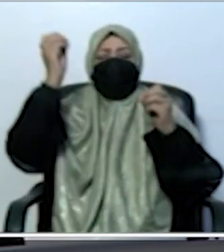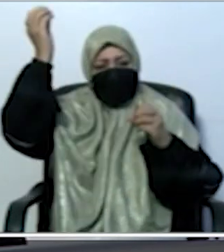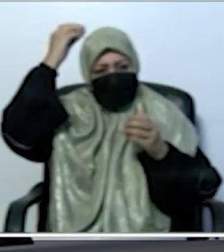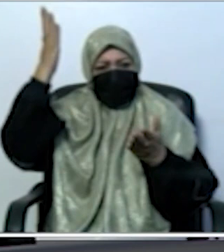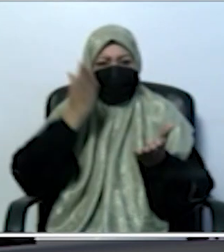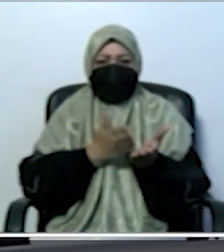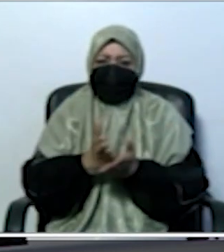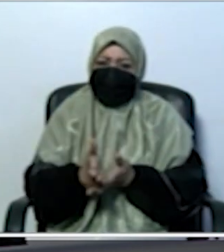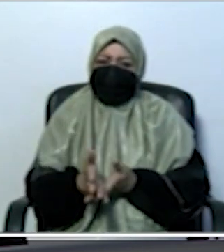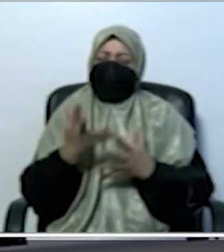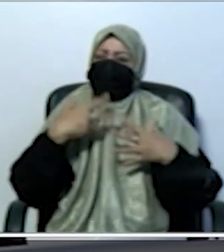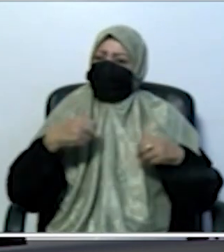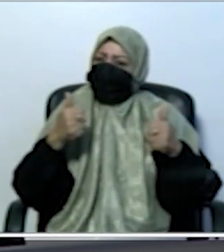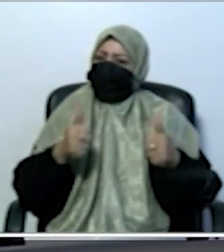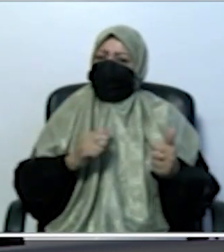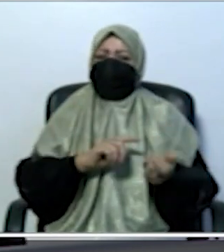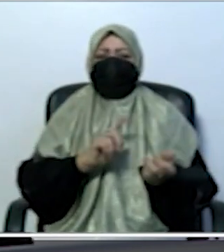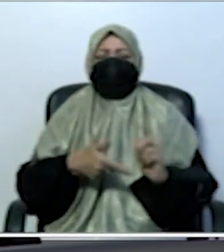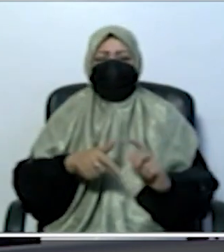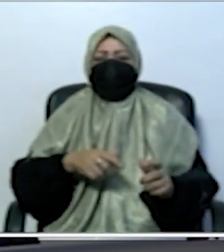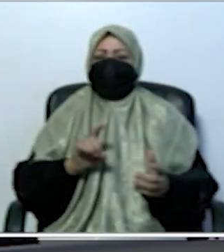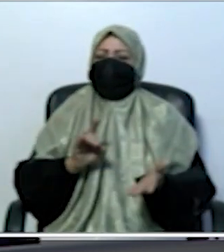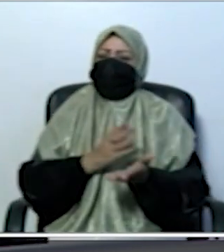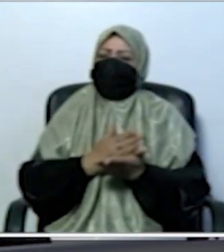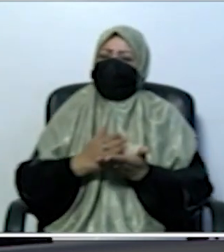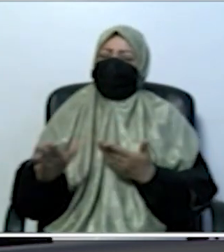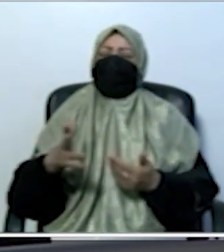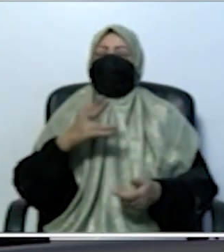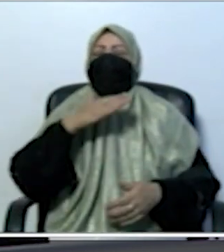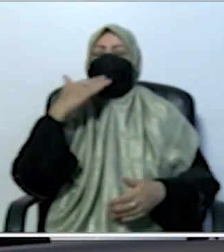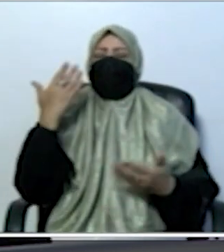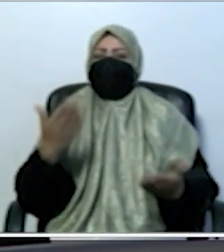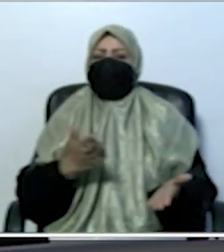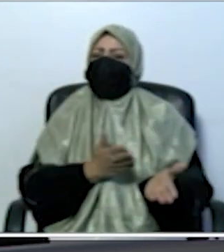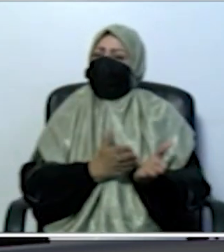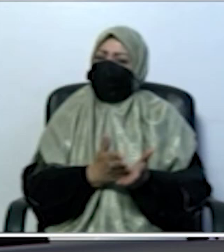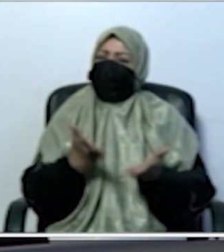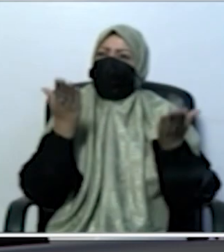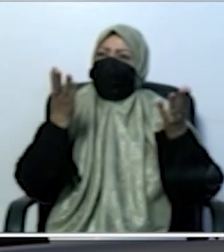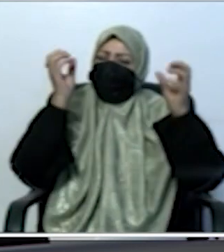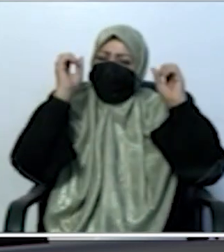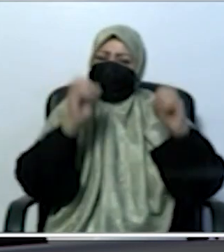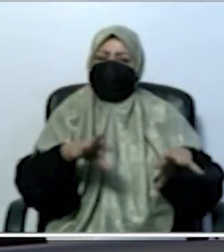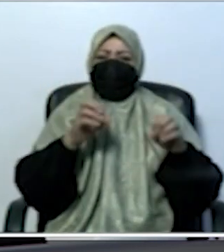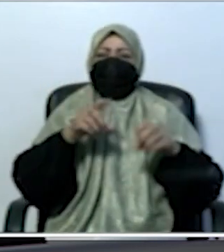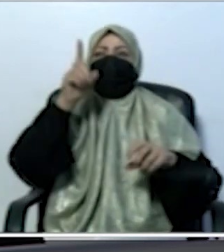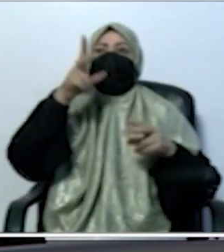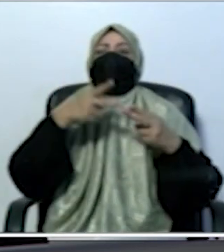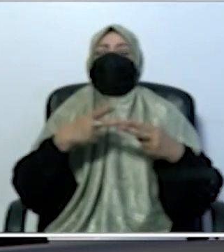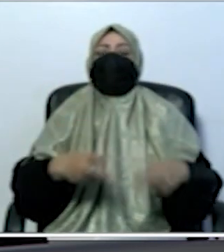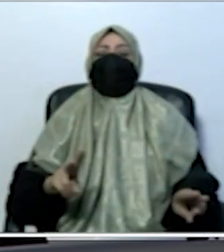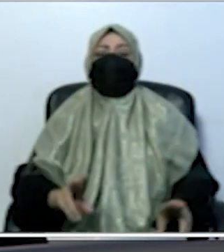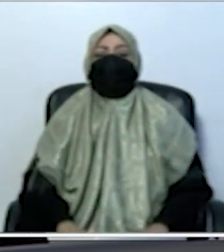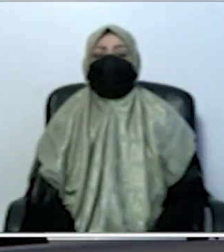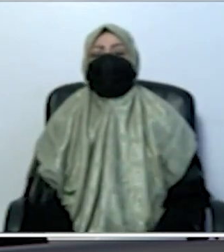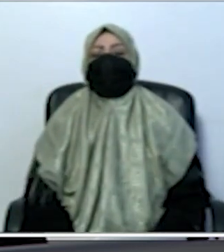الرشاد، اللهم وفقه للخير والبر والإحسان. لأنه إذا استجاب الله عز وجل لدعائها كان الخير راجعا